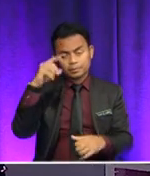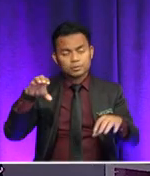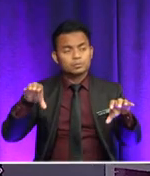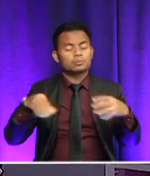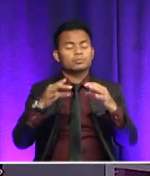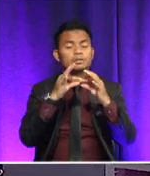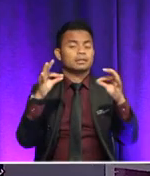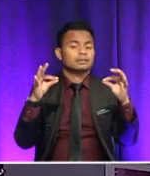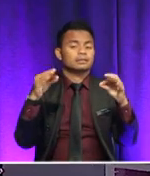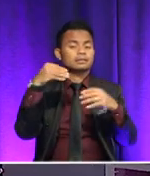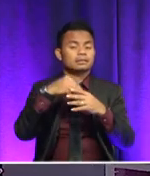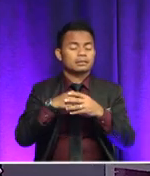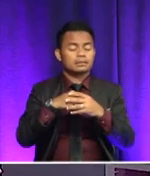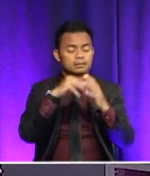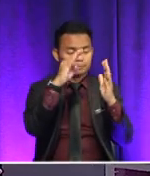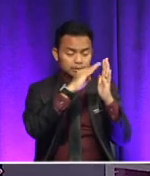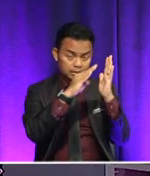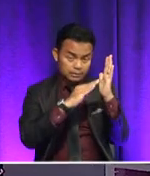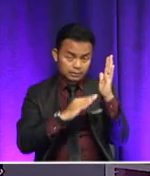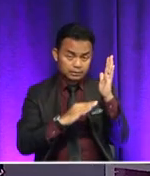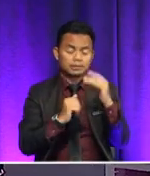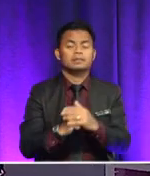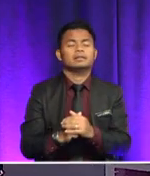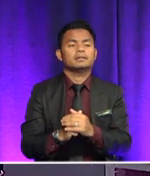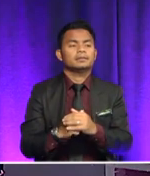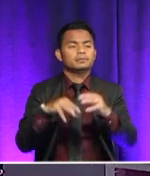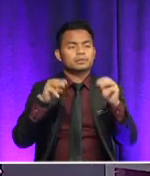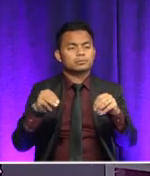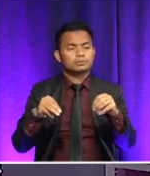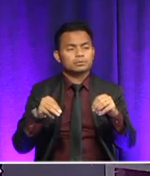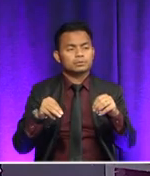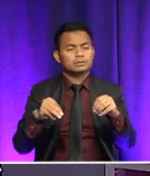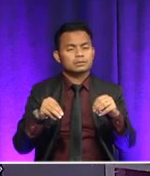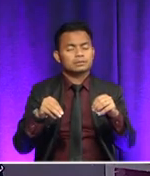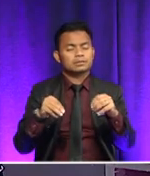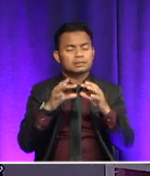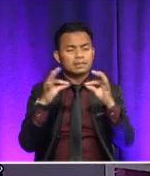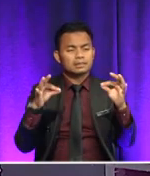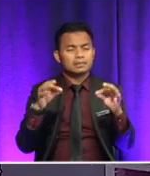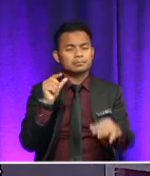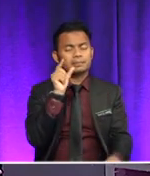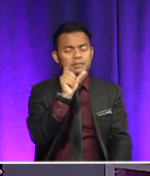karangan kalau dalam karangan pelajar kalau ayat-ayat tunggal pendek